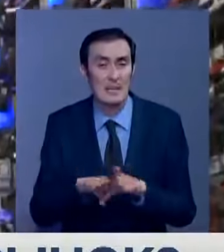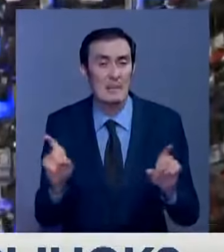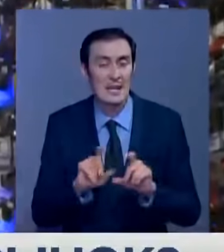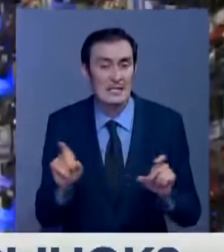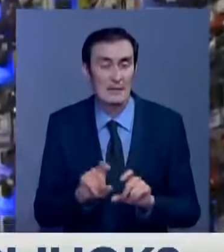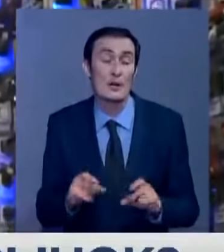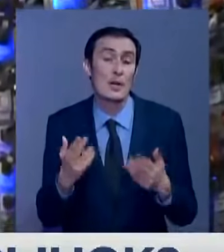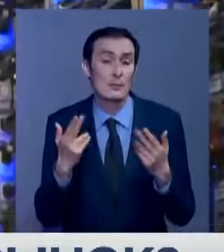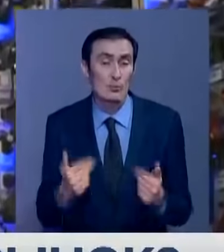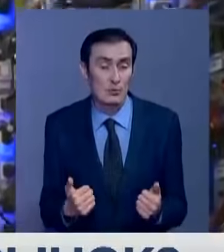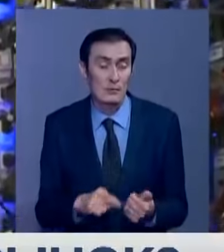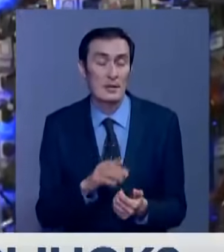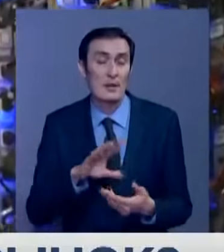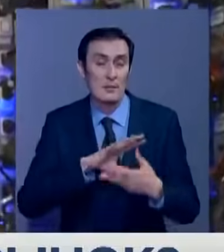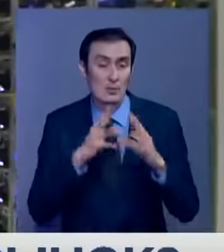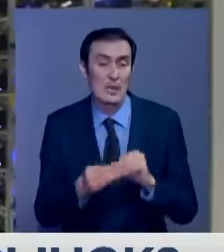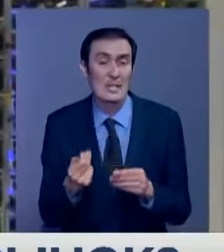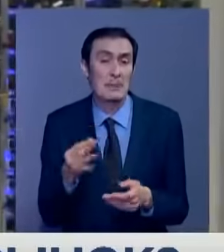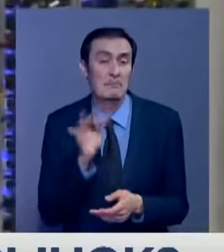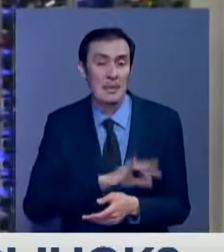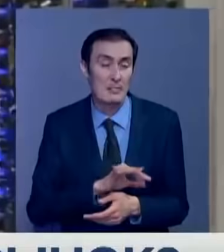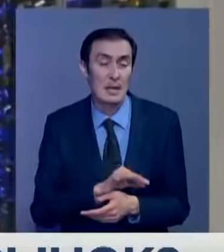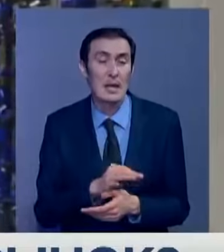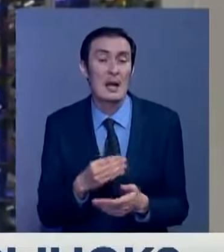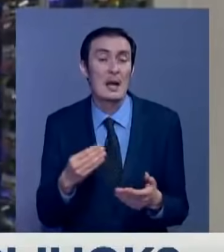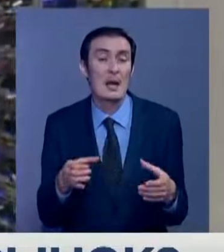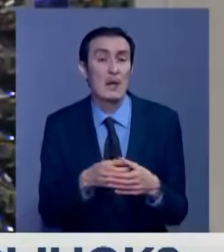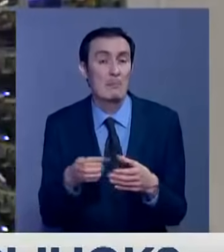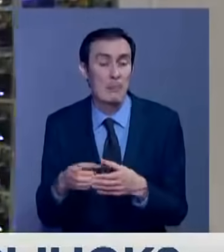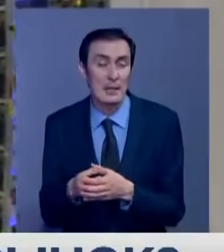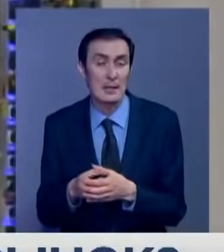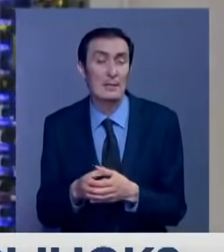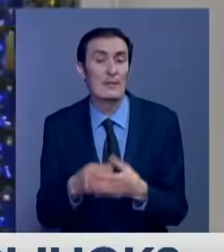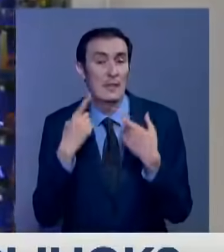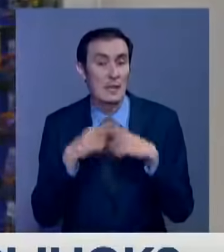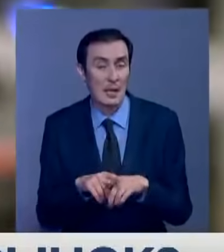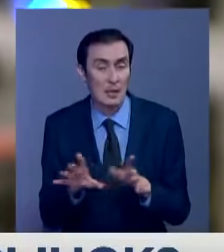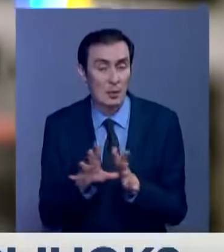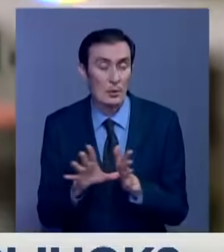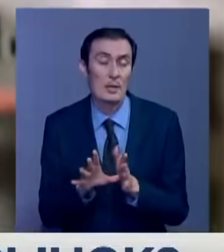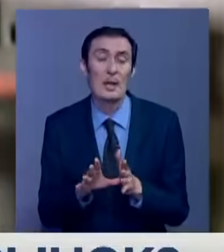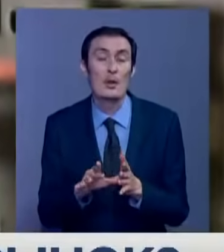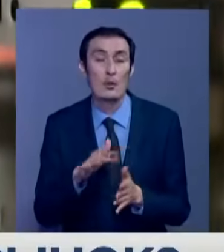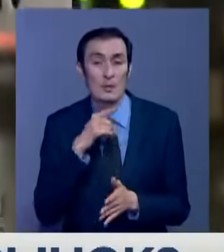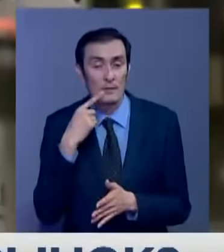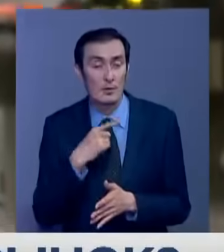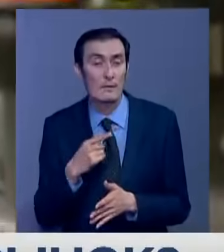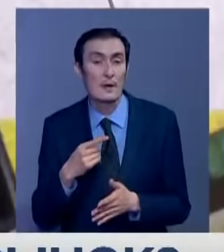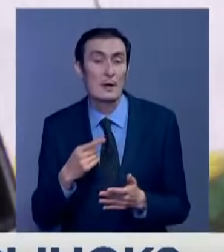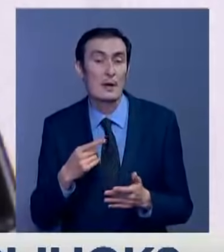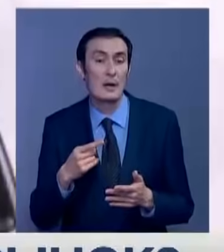офлайн-магазинов, безусловно, должны сказаться на прибыли технологических корпораций. Тем не менее, многие эксперты считают, что в реалиях